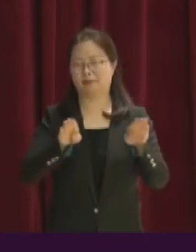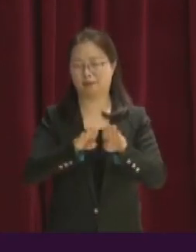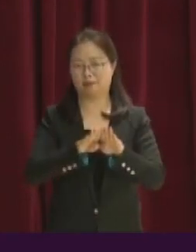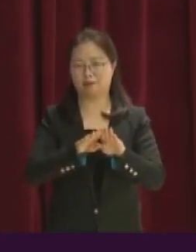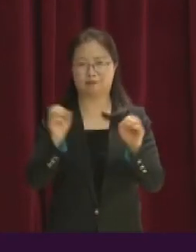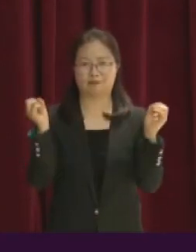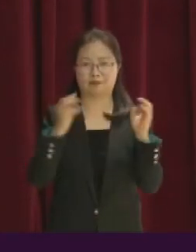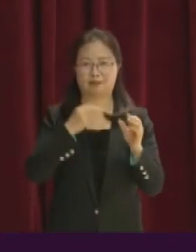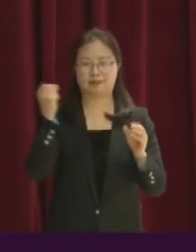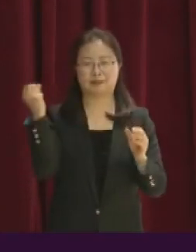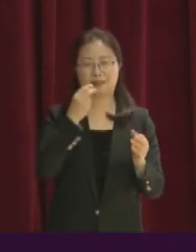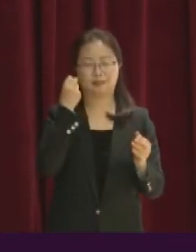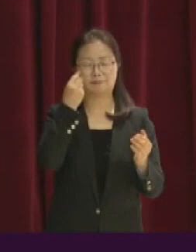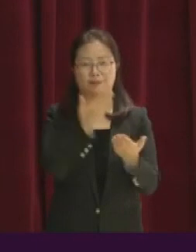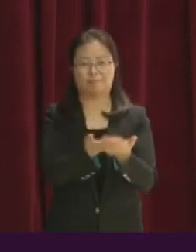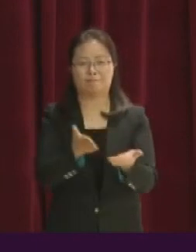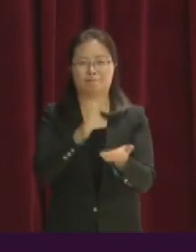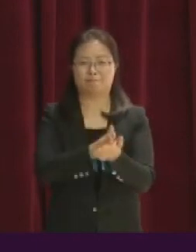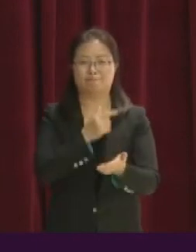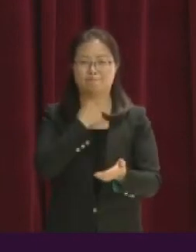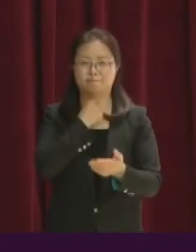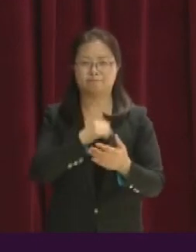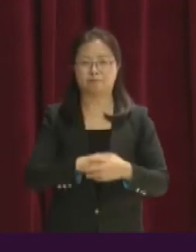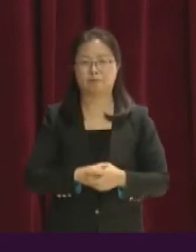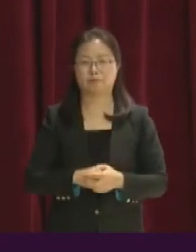있는 시설로 리뉴얼하고자 합니다.